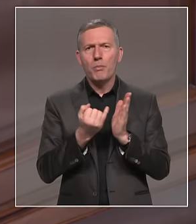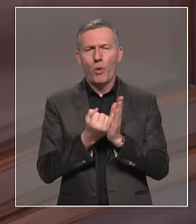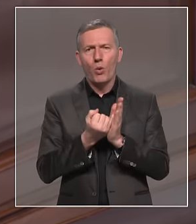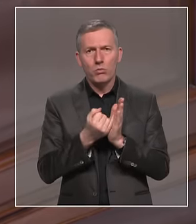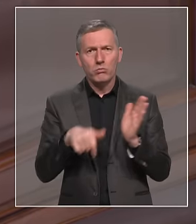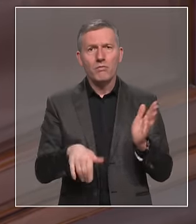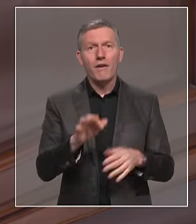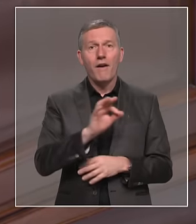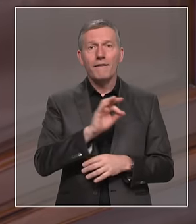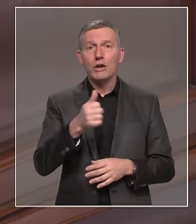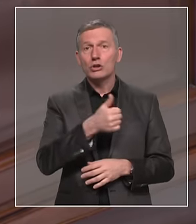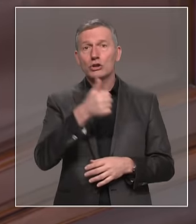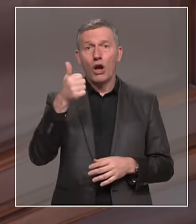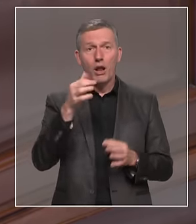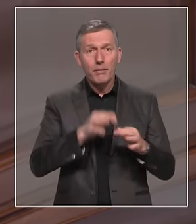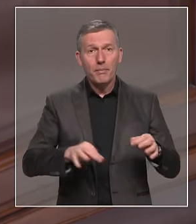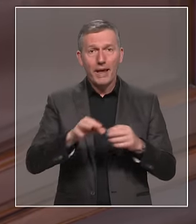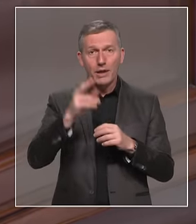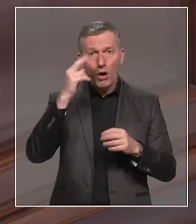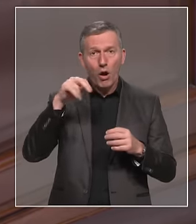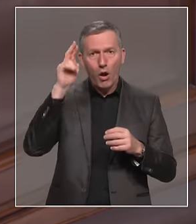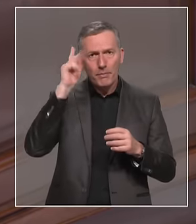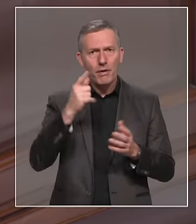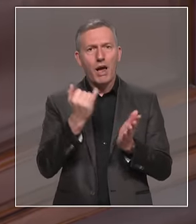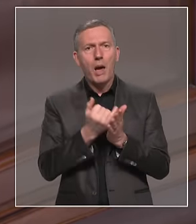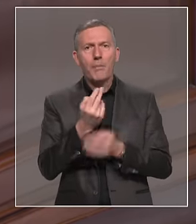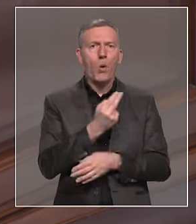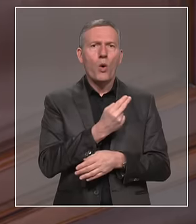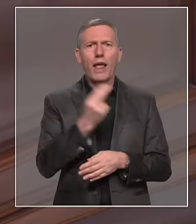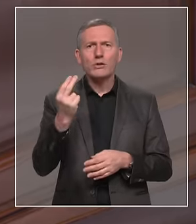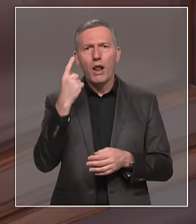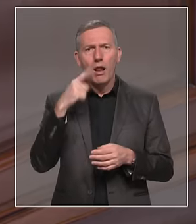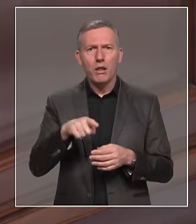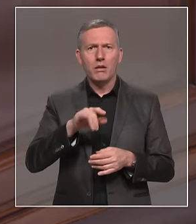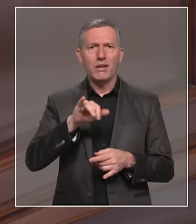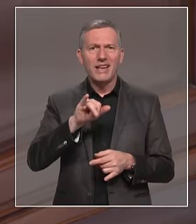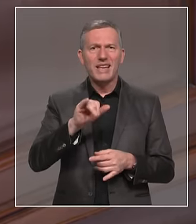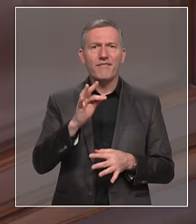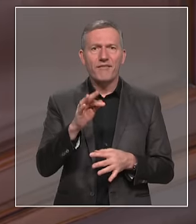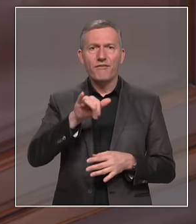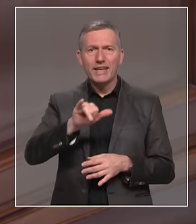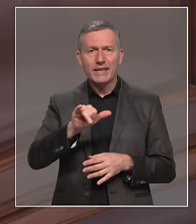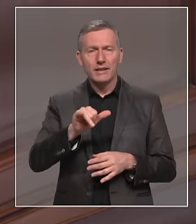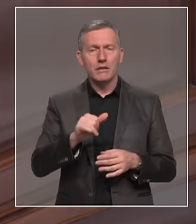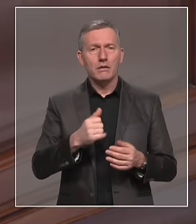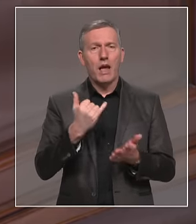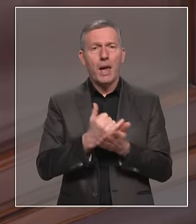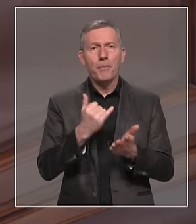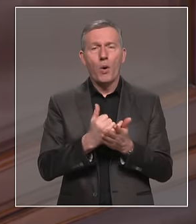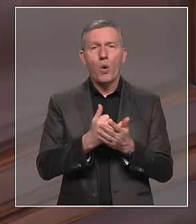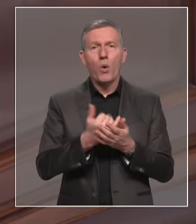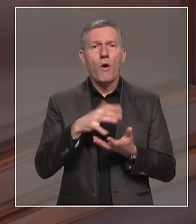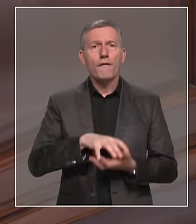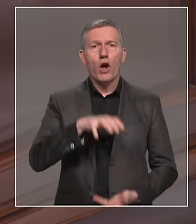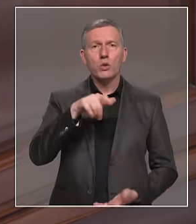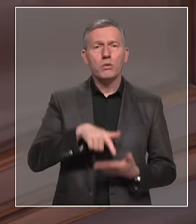La France est le seul pays de l'Union européenne à avoir un impôt national sur la fortune qui s'appelle l'IFI, l'impôt sur la fortune immobilière. Nous avons en